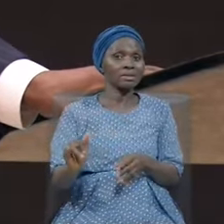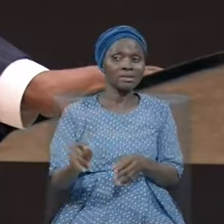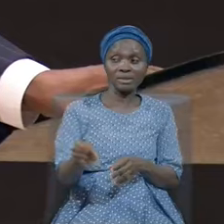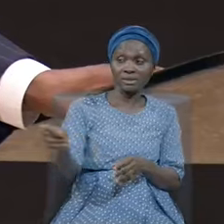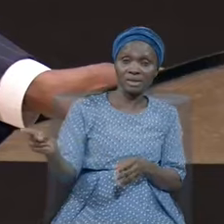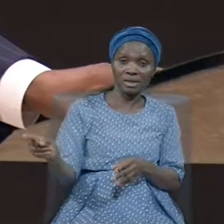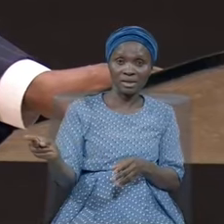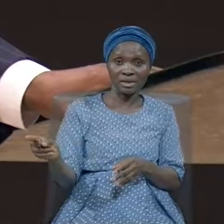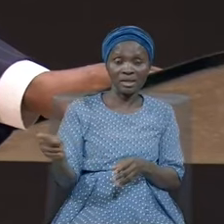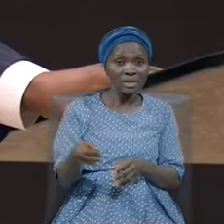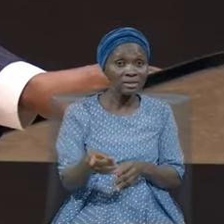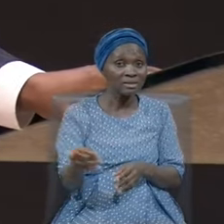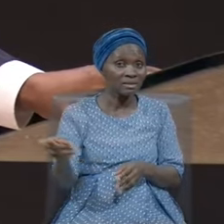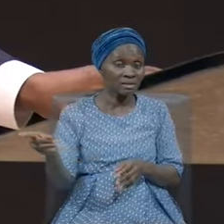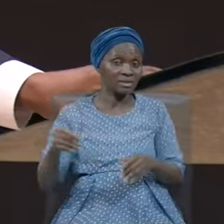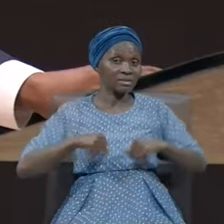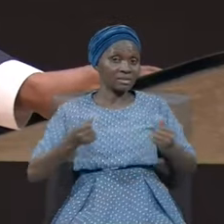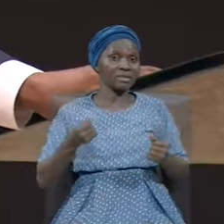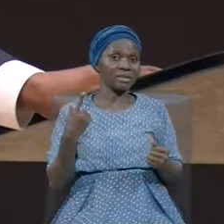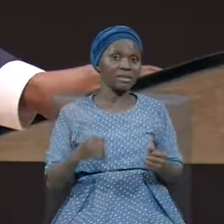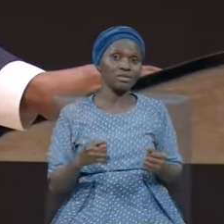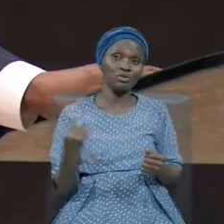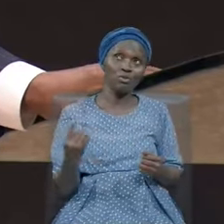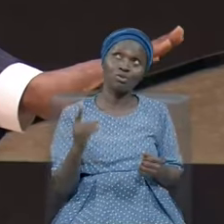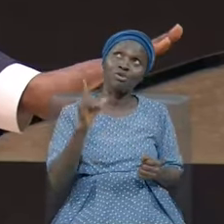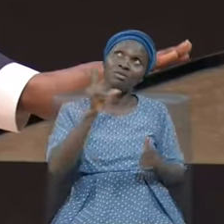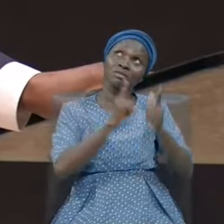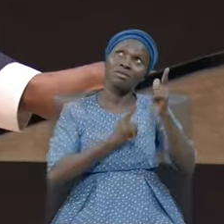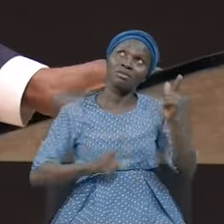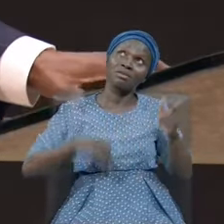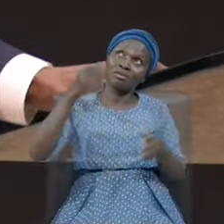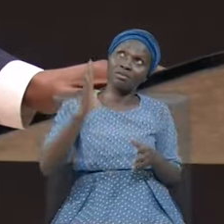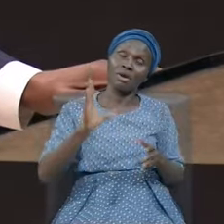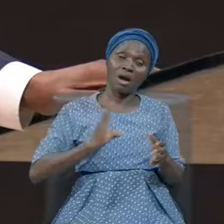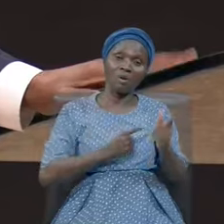ils renient notre seul maître et Seigneur Jésus-Christ.